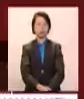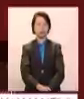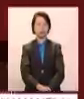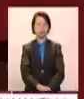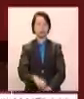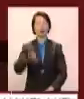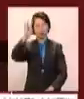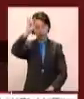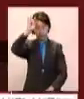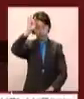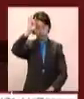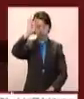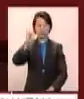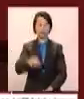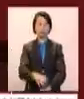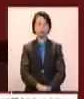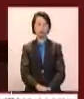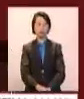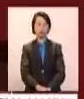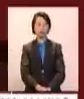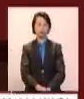Insya Allah.